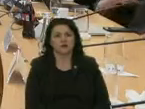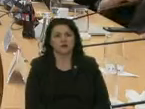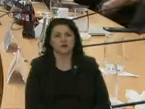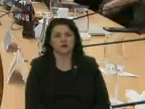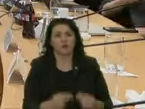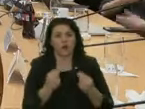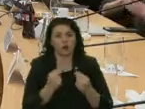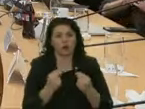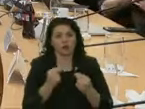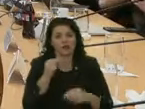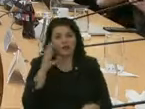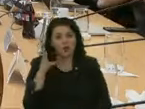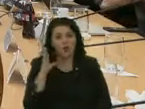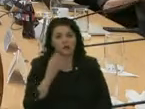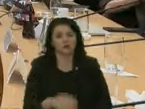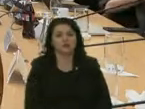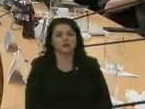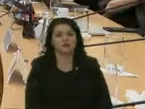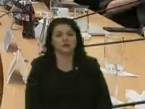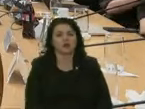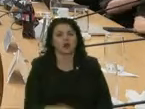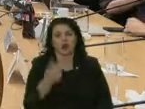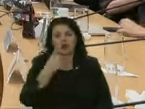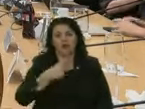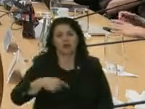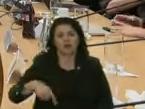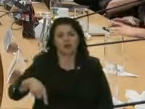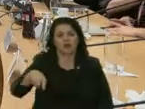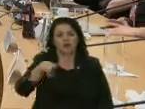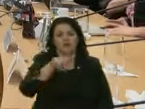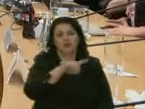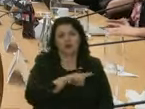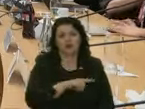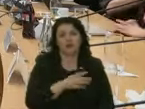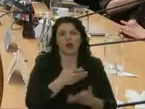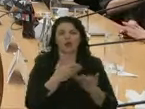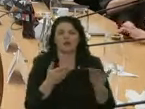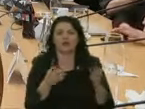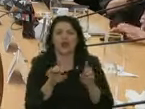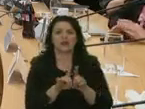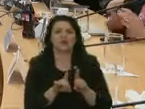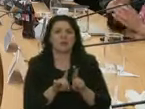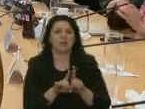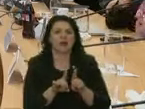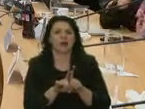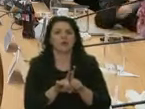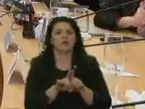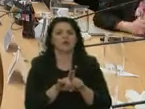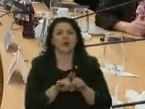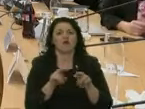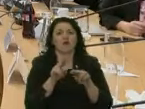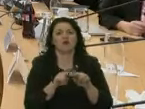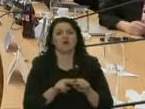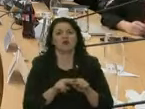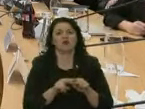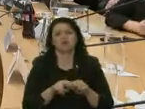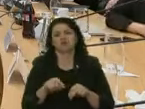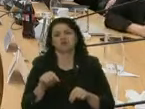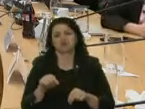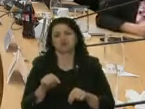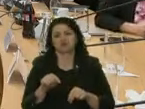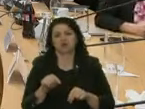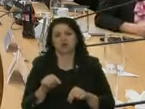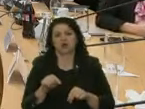Bună ziua, distinse doamne, distinși domni, de asemenea, o să stau jos cu permisiunea